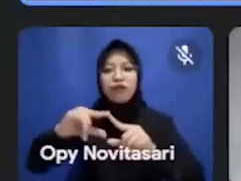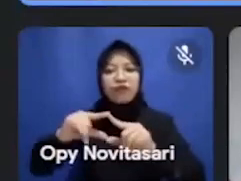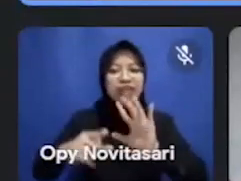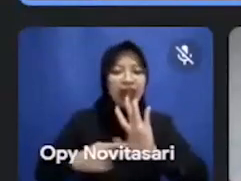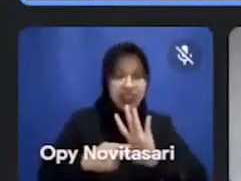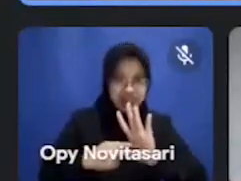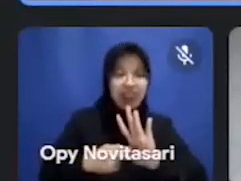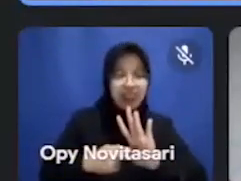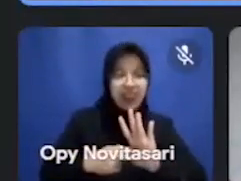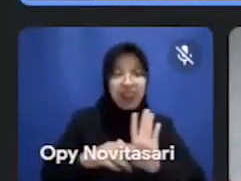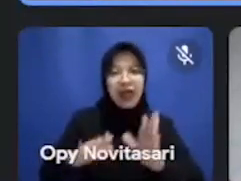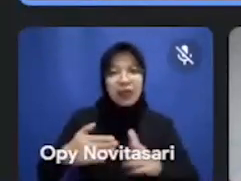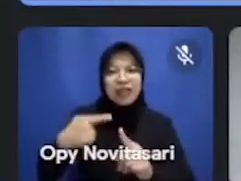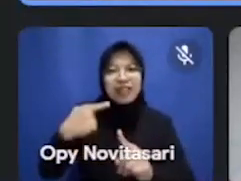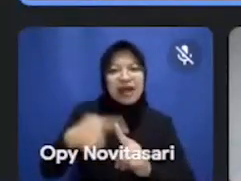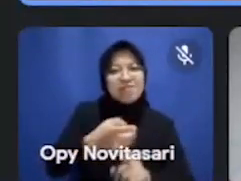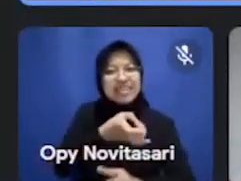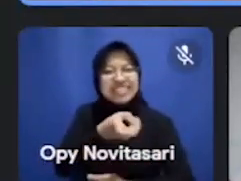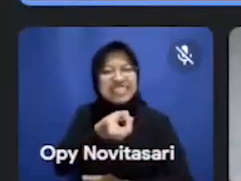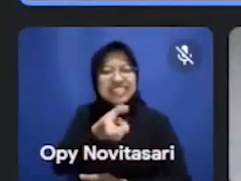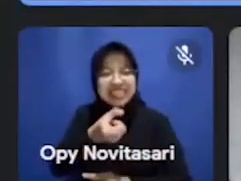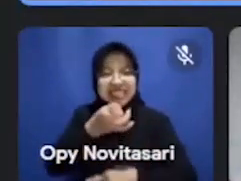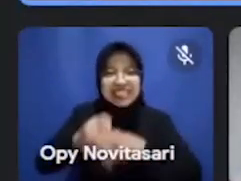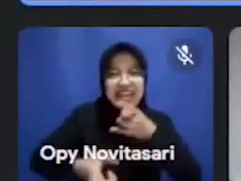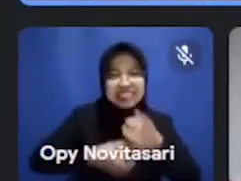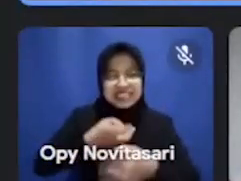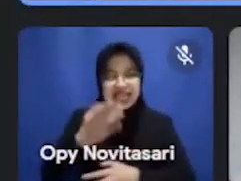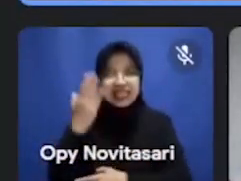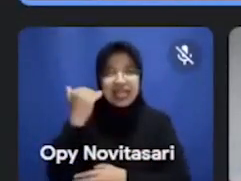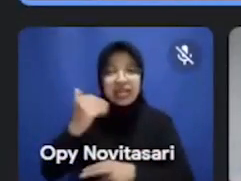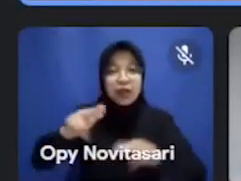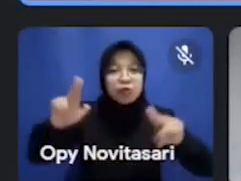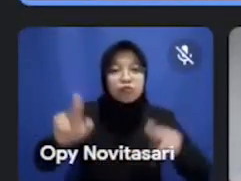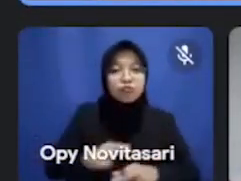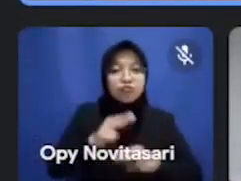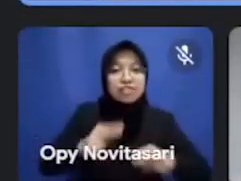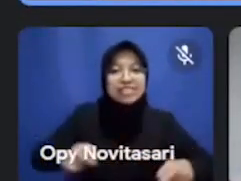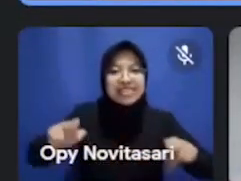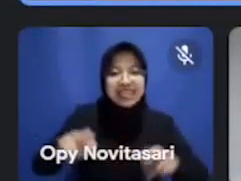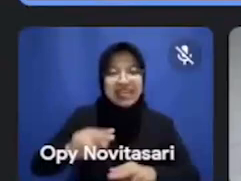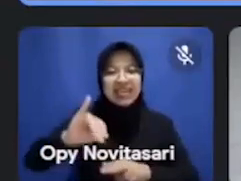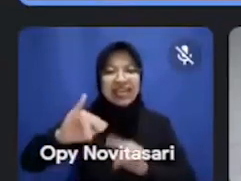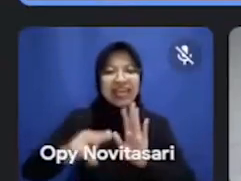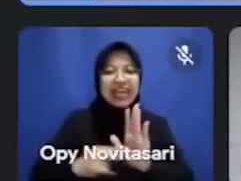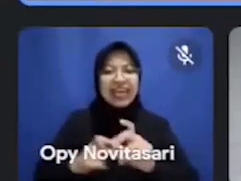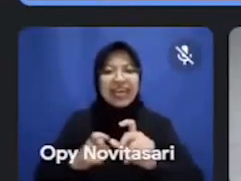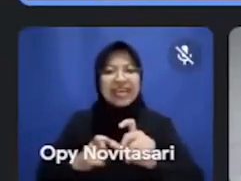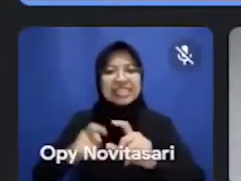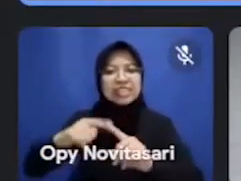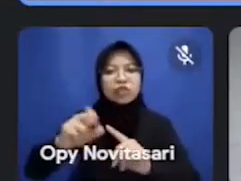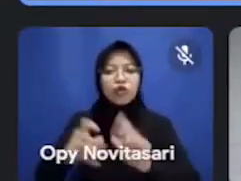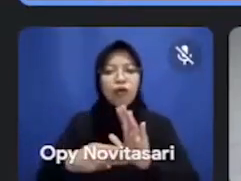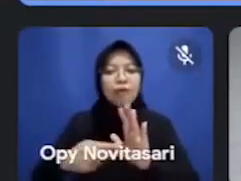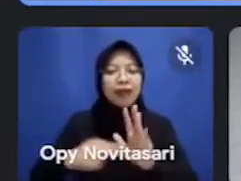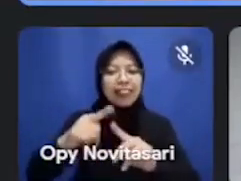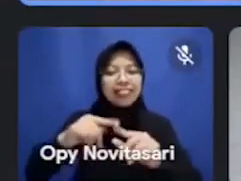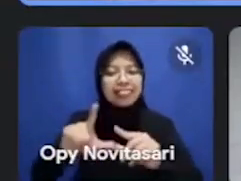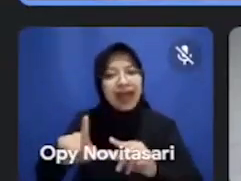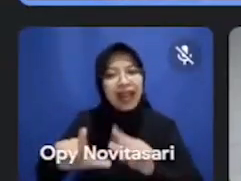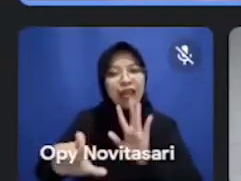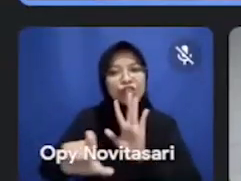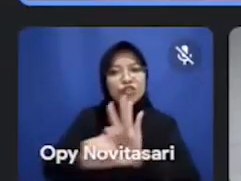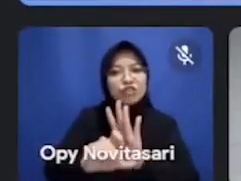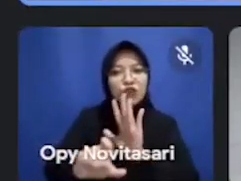eh menambahkan jadi soal musik instrumental tadi itu contohnya adalah seperti yang ada